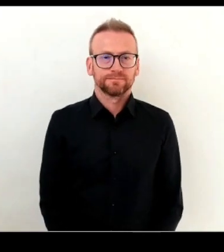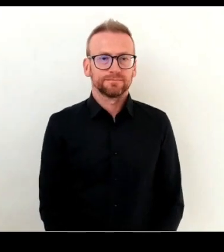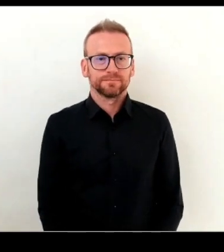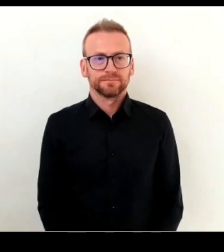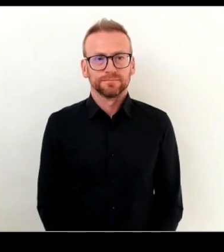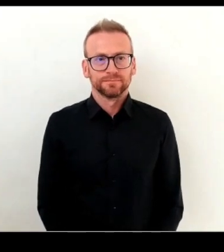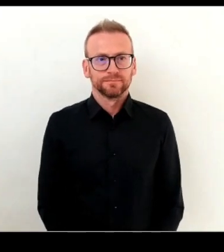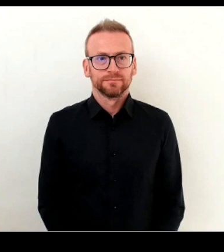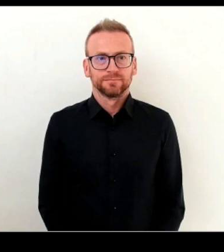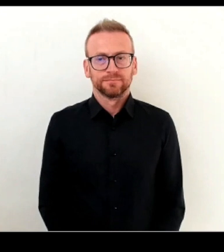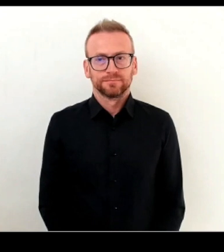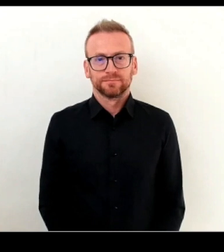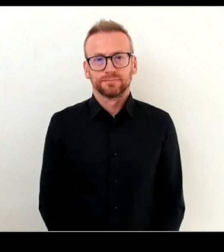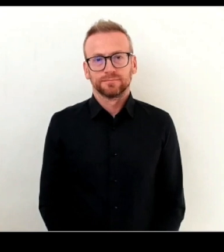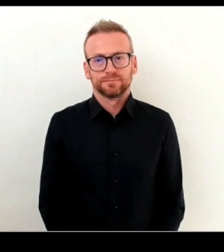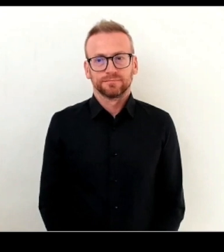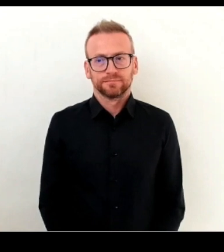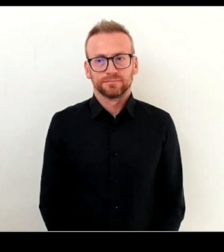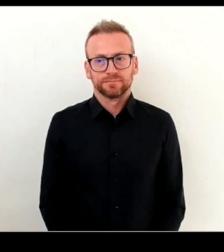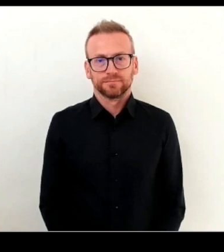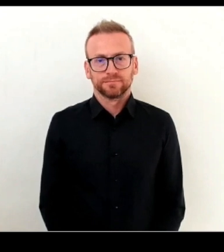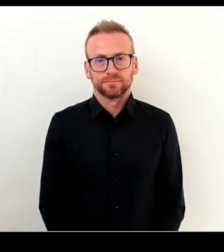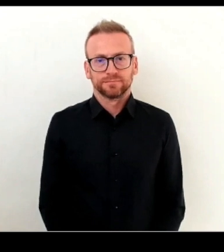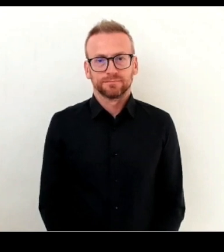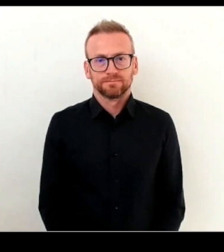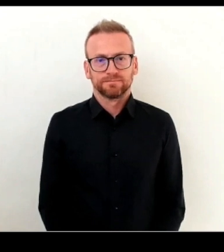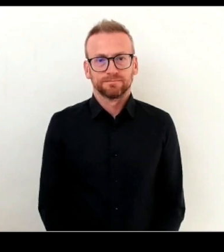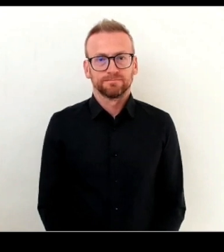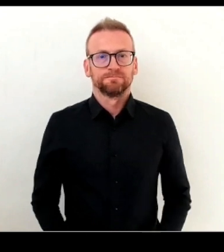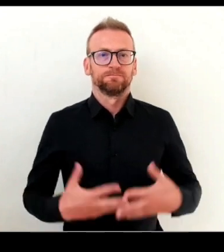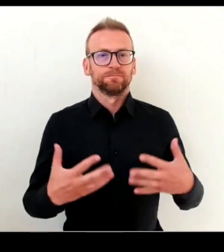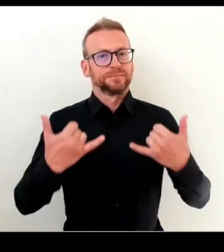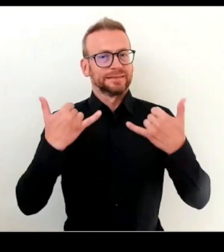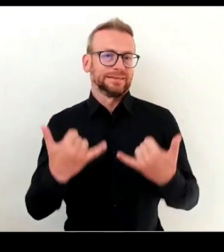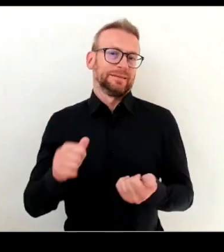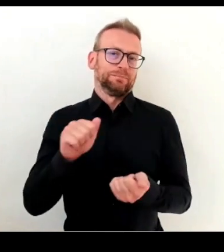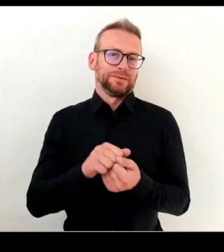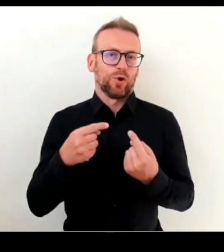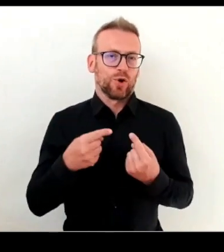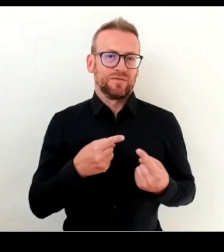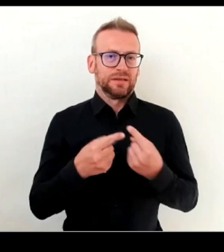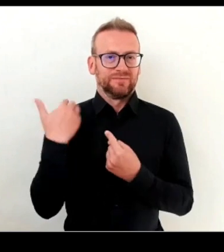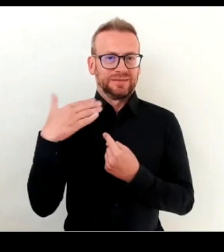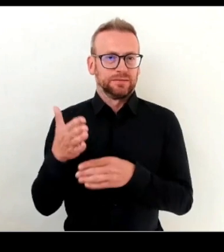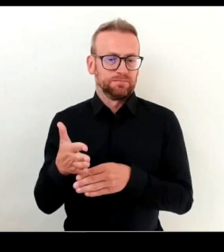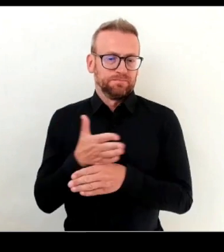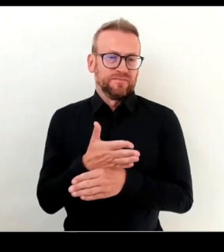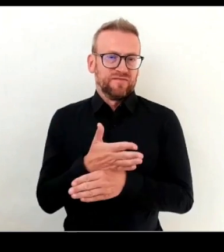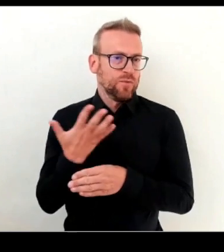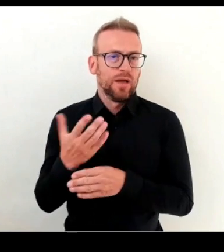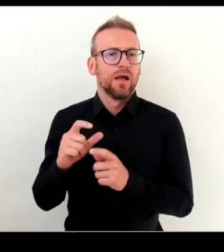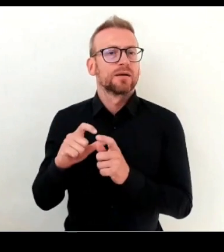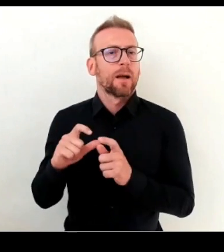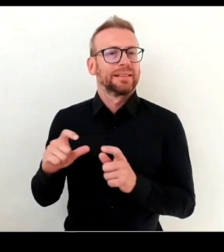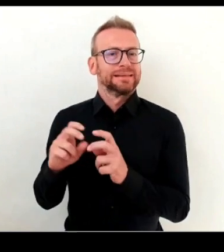Meine sehr verehrten Damen und Herren, ich darf Sie sehr herzlich zur Pressekonferenz nach der heutigen Kabinettssitzung begrüßen. Zu Gast und im Mittelpunkt steht die